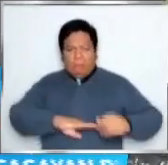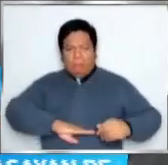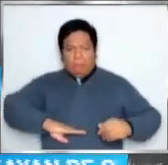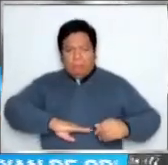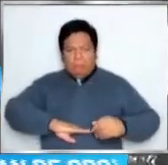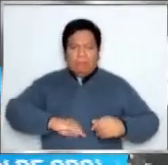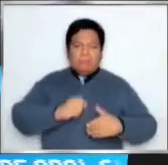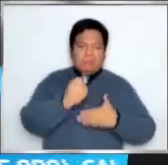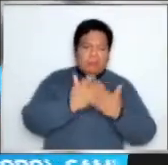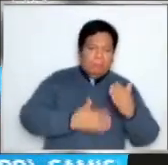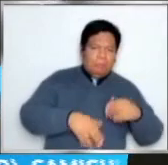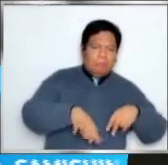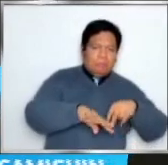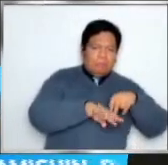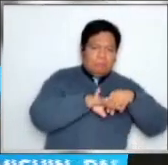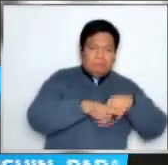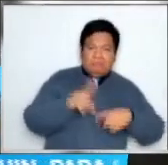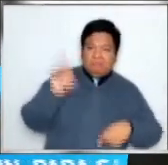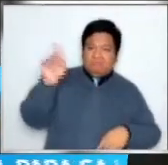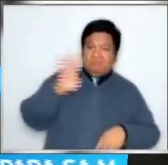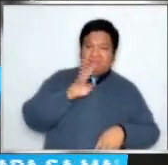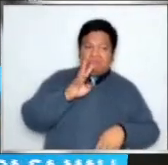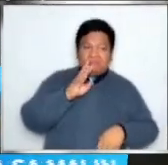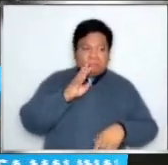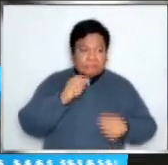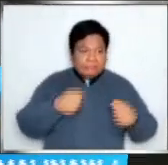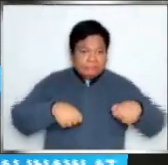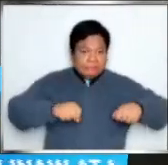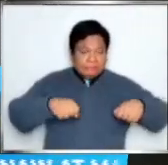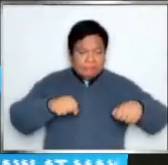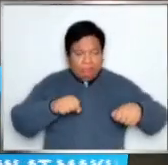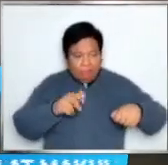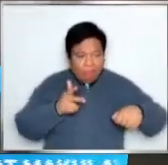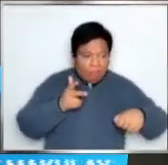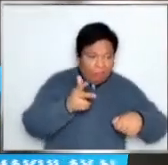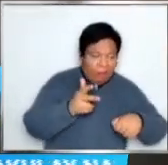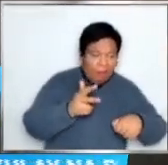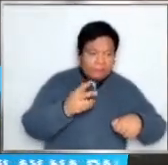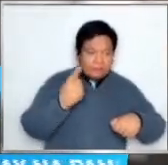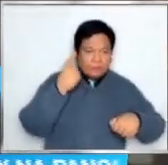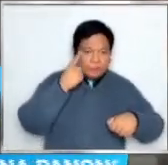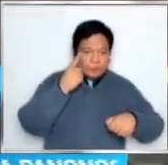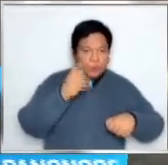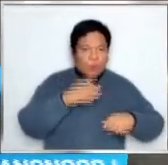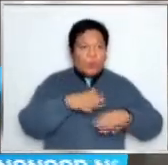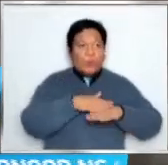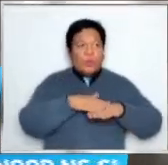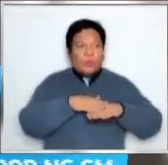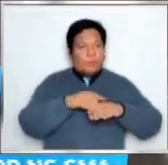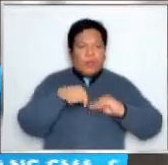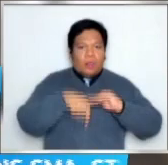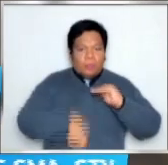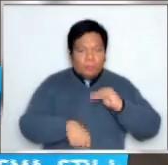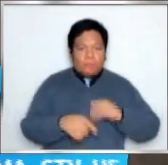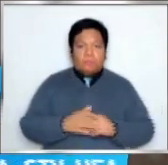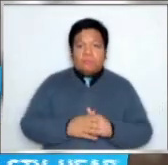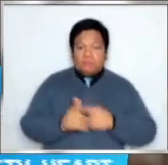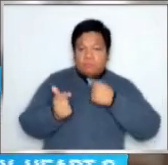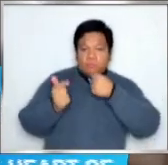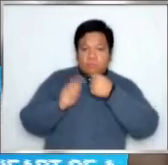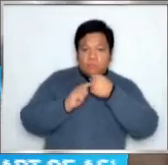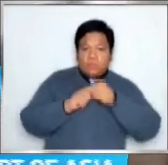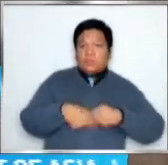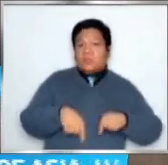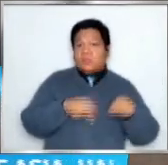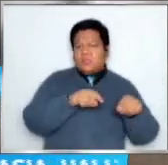pala malalim. Hindi rin madaanan ang bahaging ito ng NS Amoranto Street. May nalubog pa ng sasakyan sa NS Amoranto Corner Don Jose